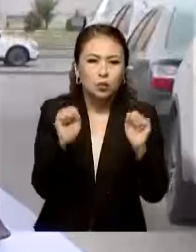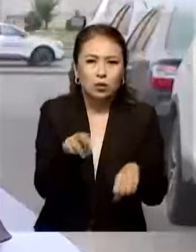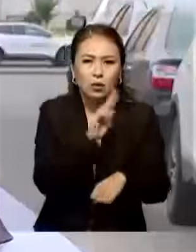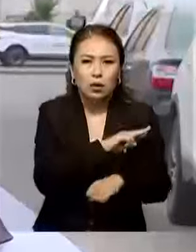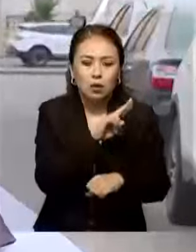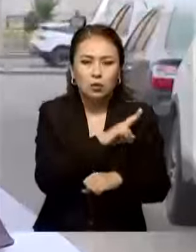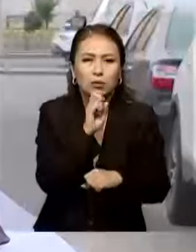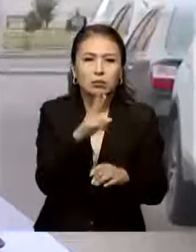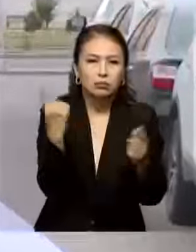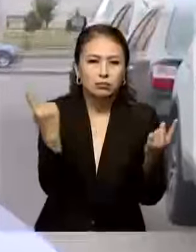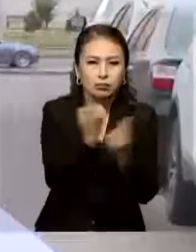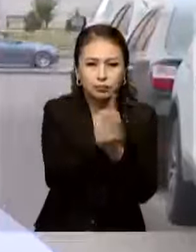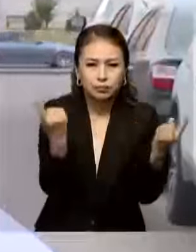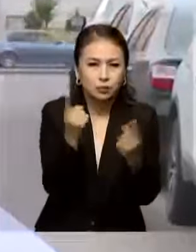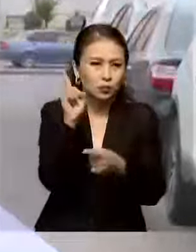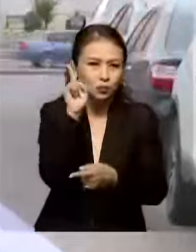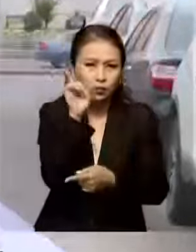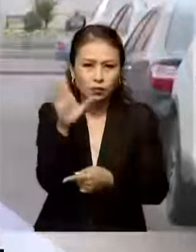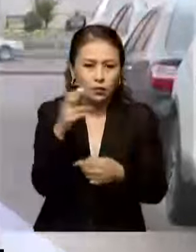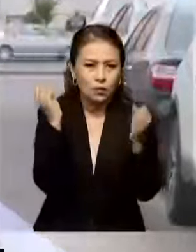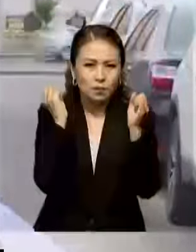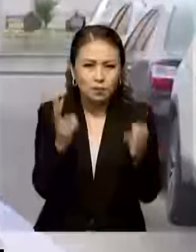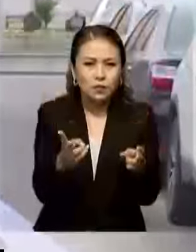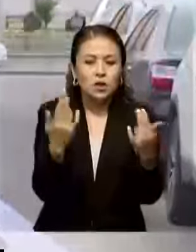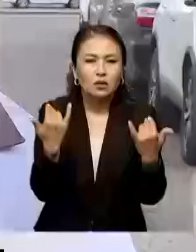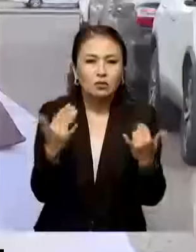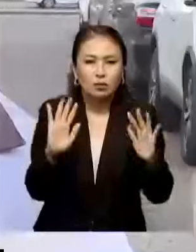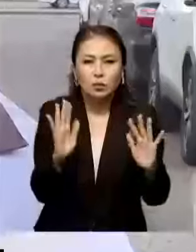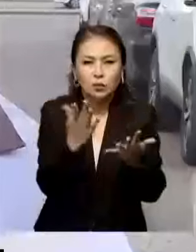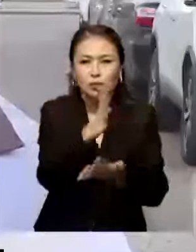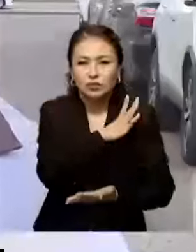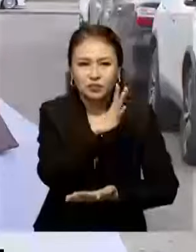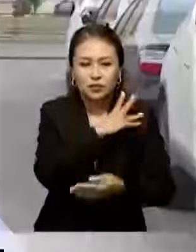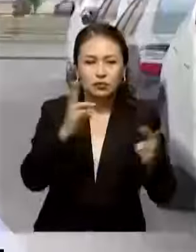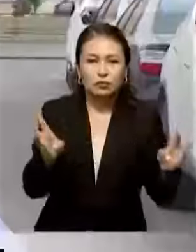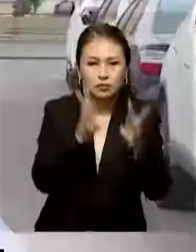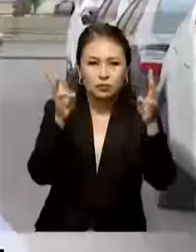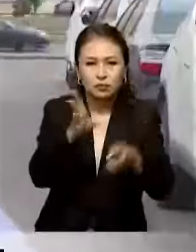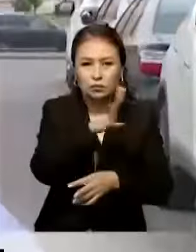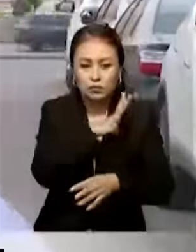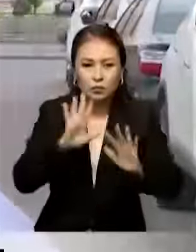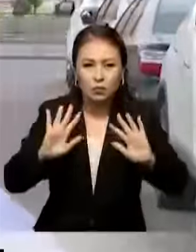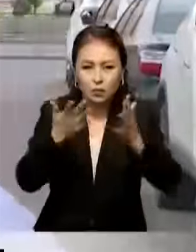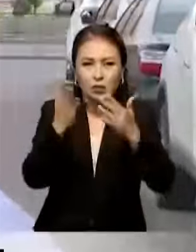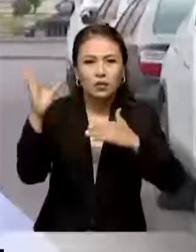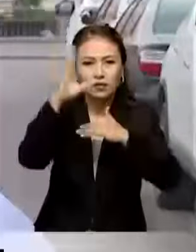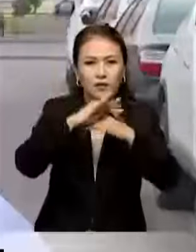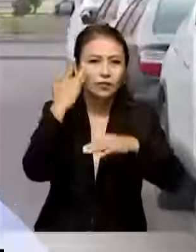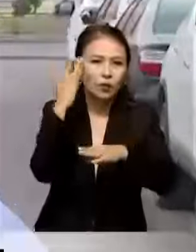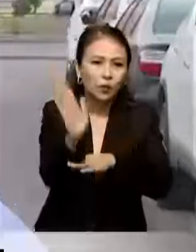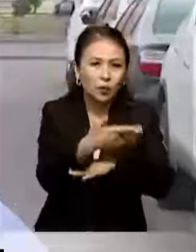кіреміз, ол не, бізге де қауіпті жағдай. Әртүрлі жағдай болады ғой, өрт болу мүмкін. Адамдар мында кешке қарай